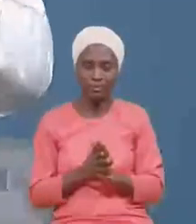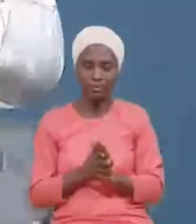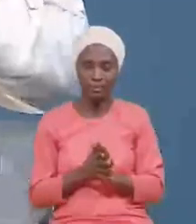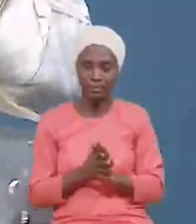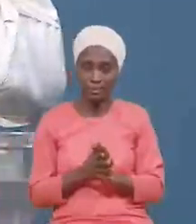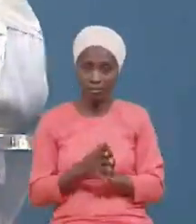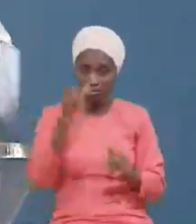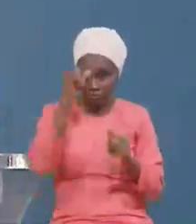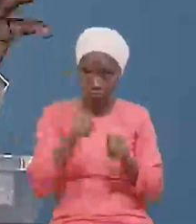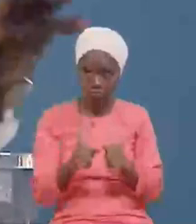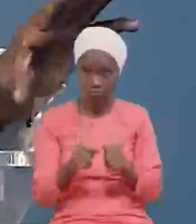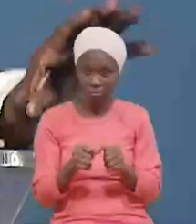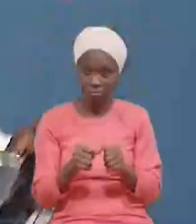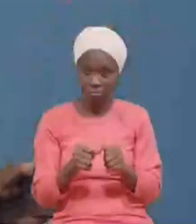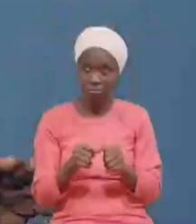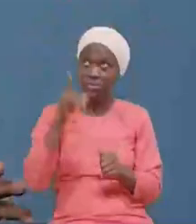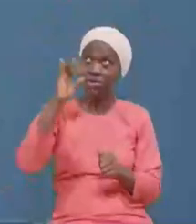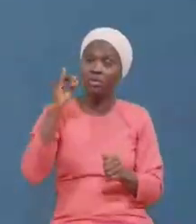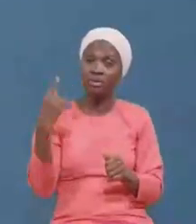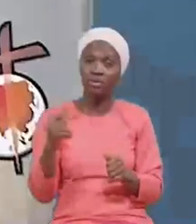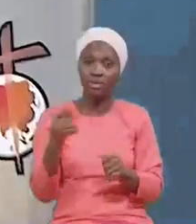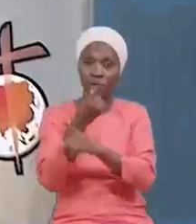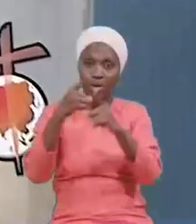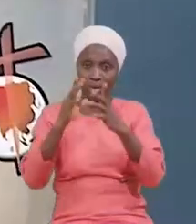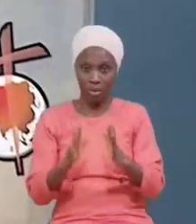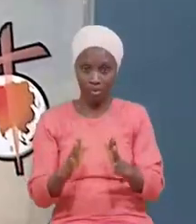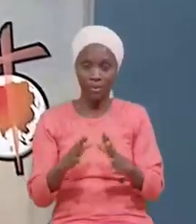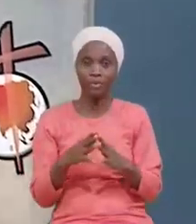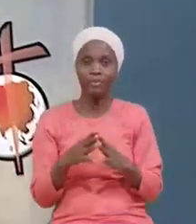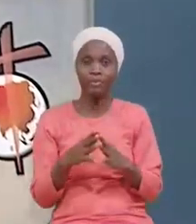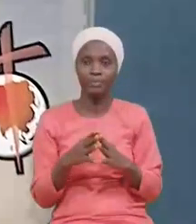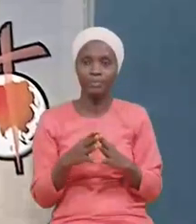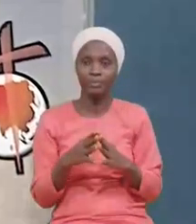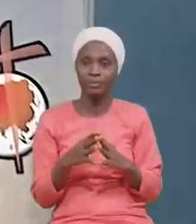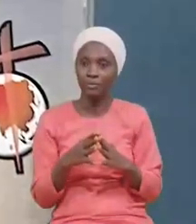Rappelez-vous, il est le libérateur.